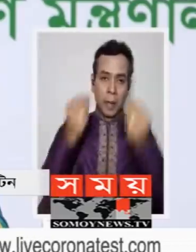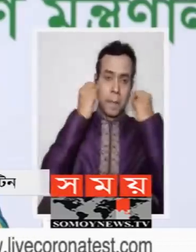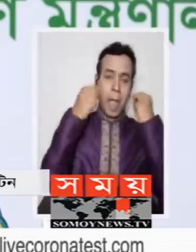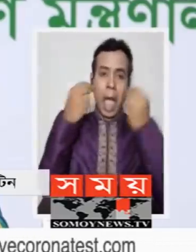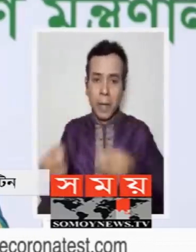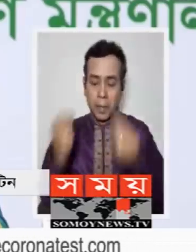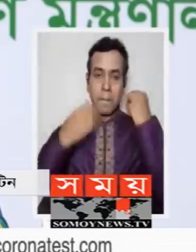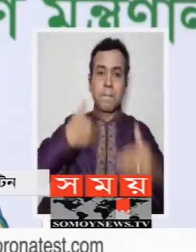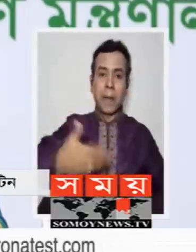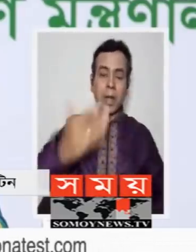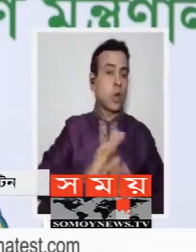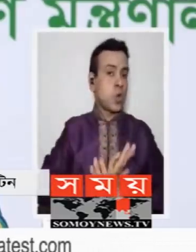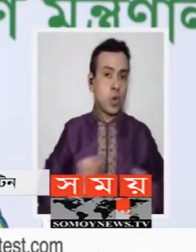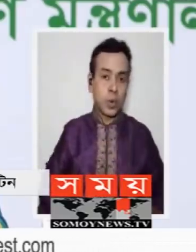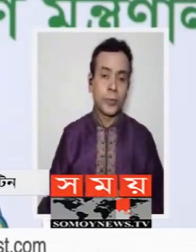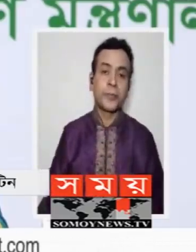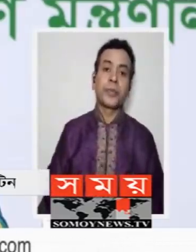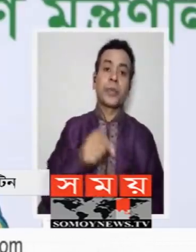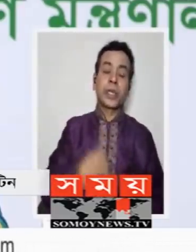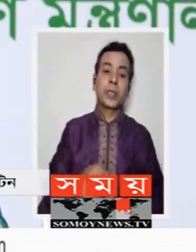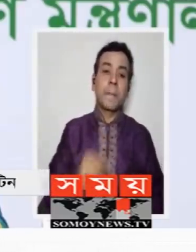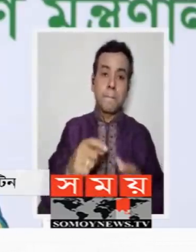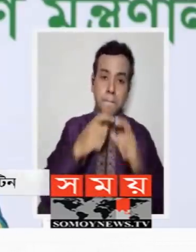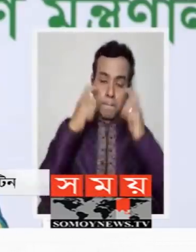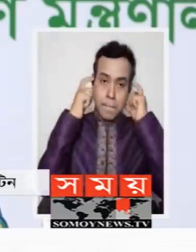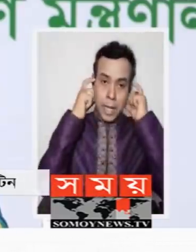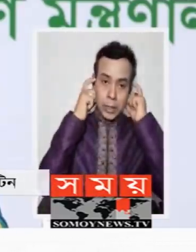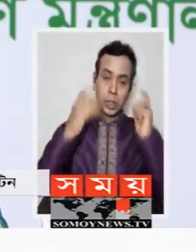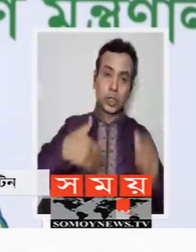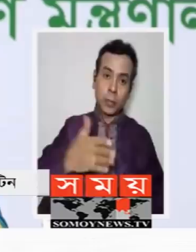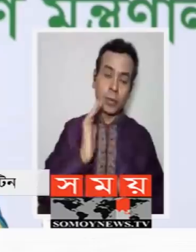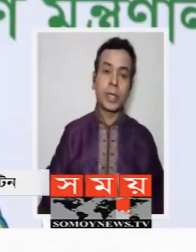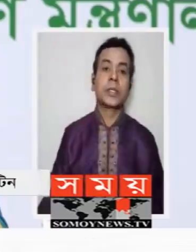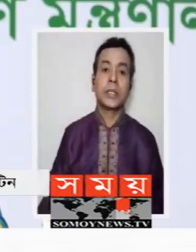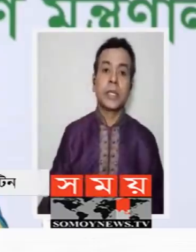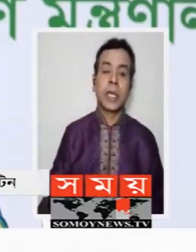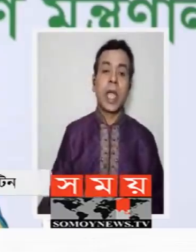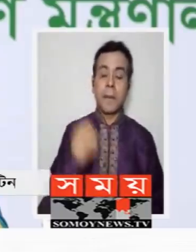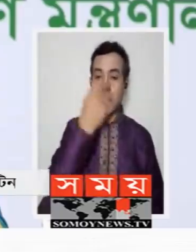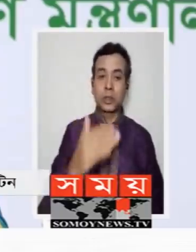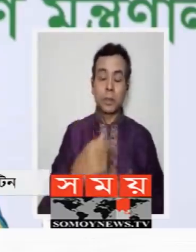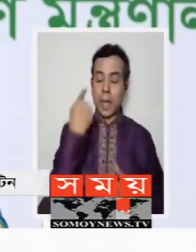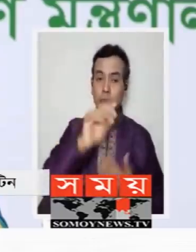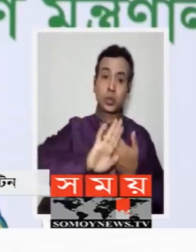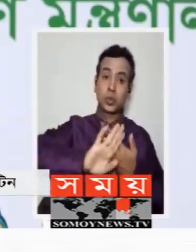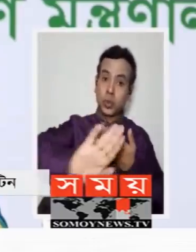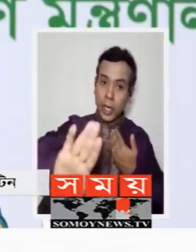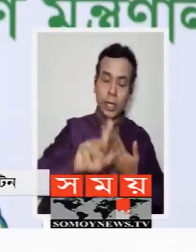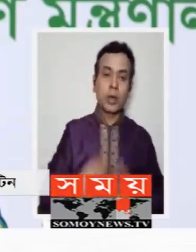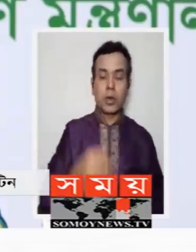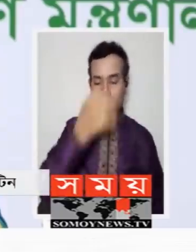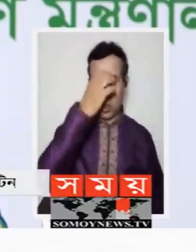এবং মাস্কটা সঠিক উপায়ে পরতে হবে। মাস্ক লাগিয়ে মাস্ক যেন আমরা খুলে না রাখি, যদিও এখন ক্যামেরার সামনে